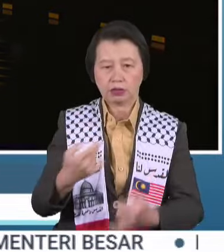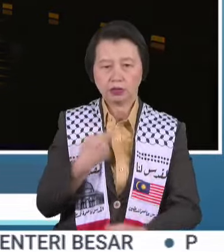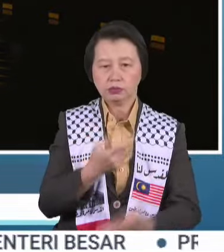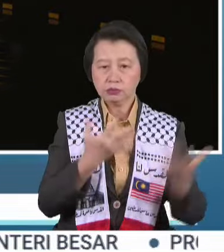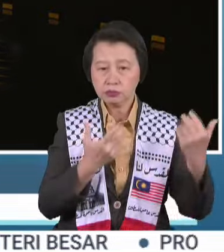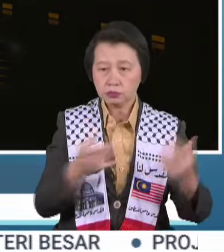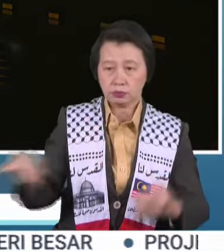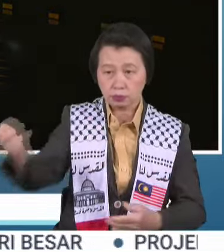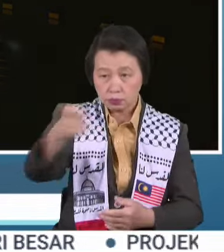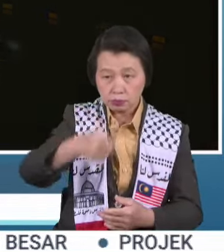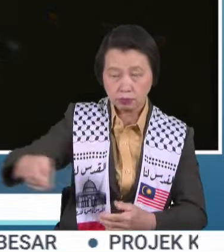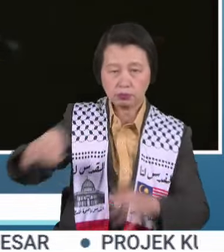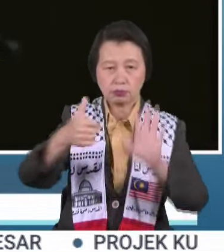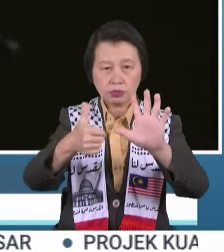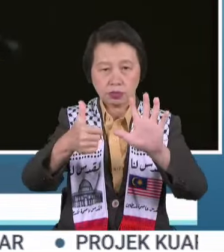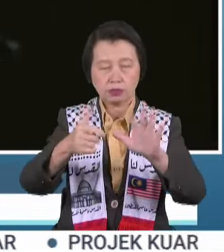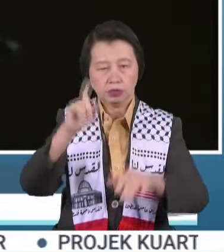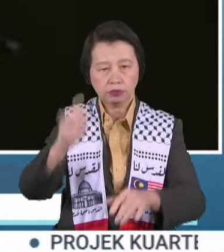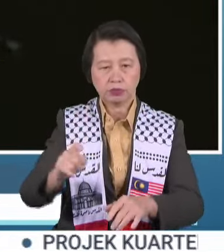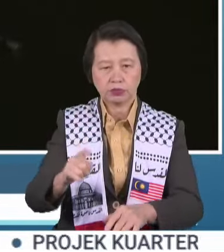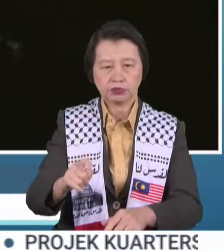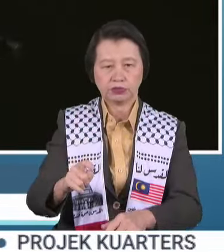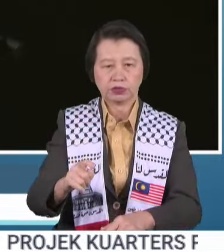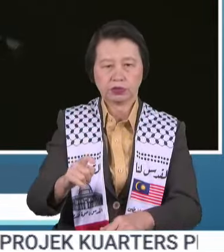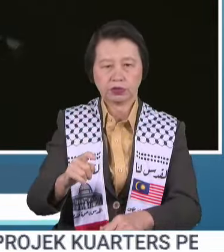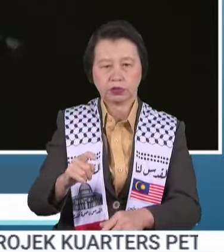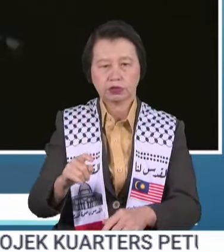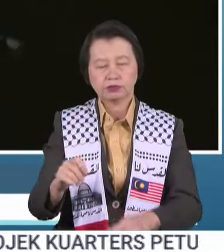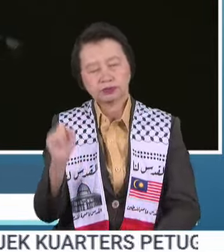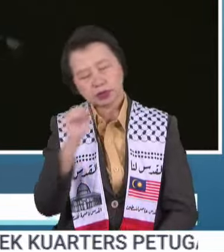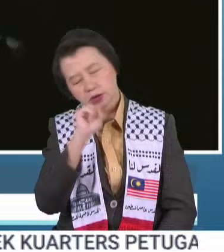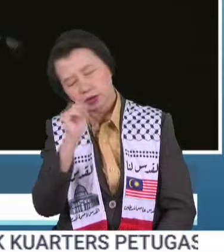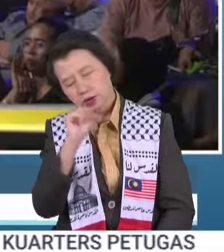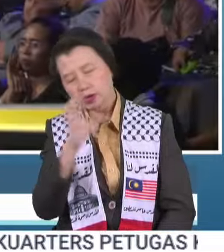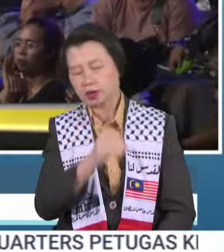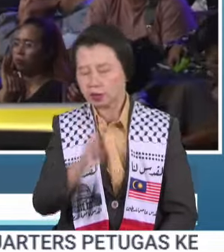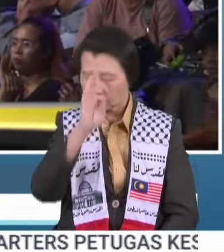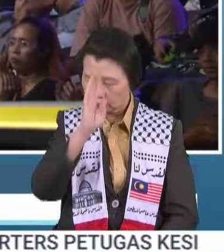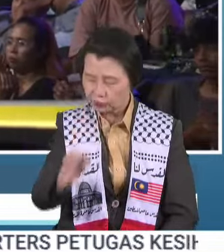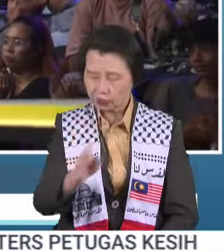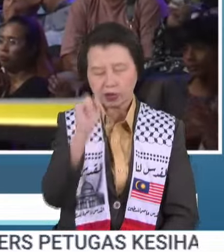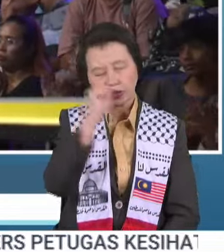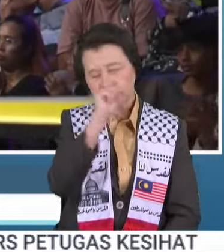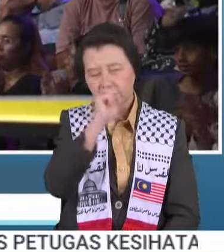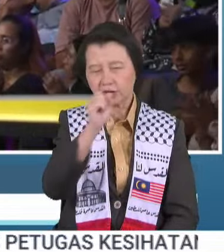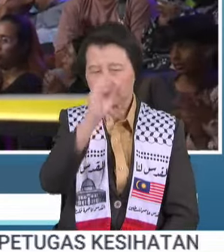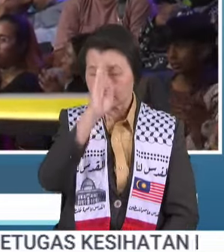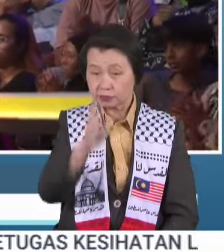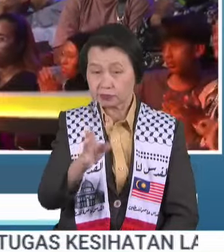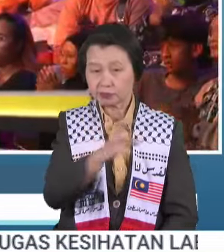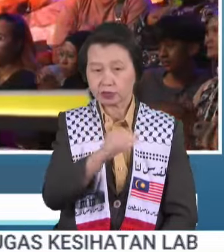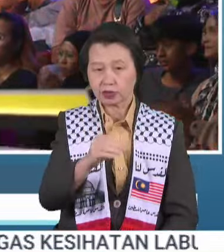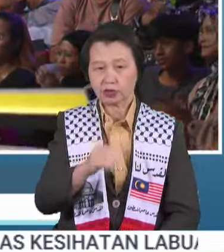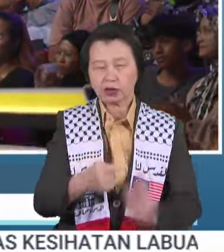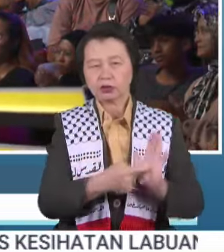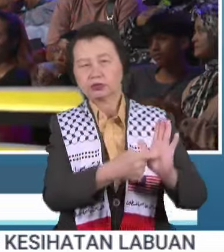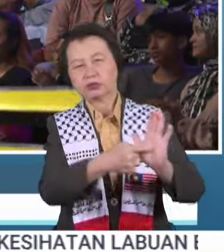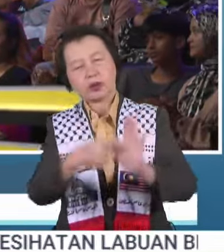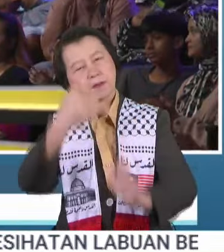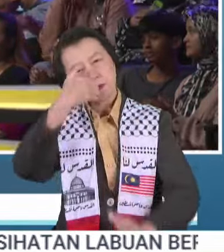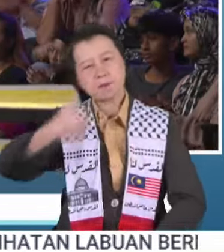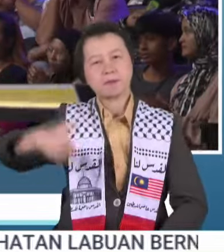Mereka perlu bersahaja, kemudian fokus pada nyanyian, kemudian memberikan persembahan yang